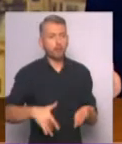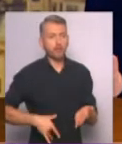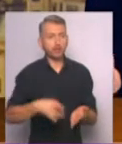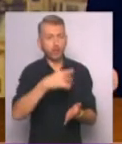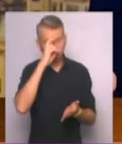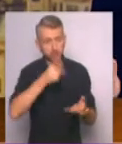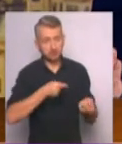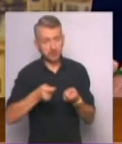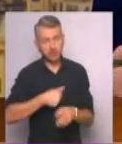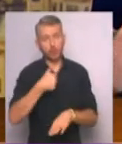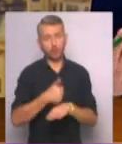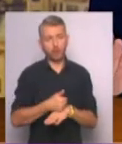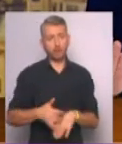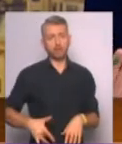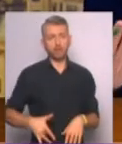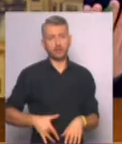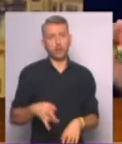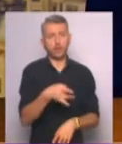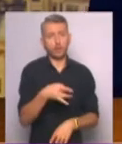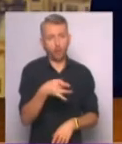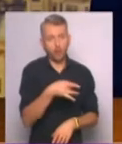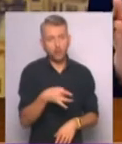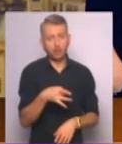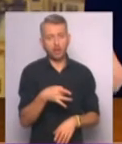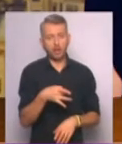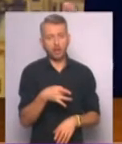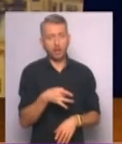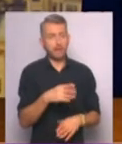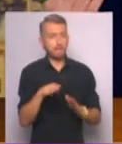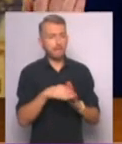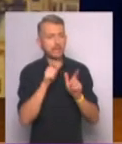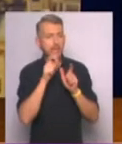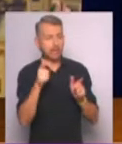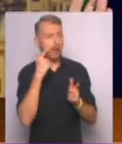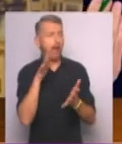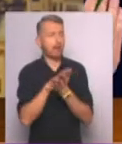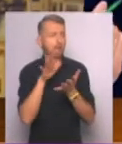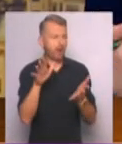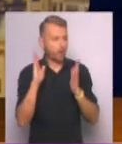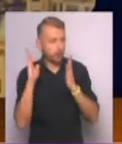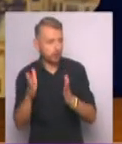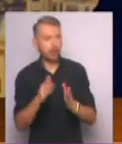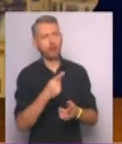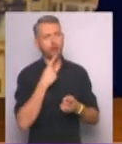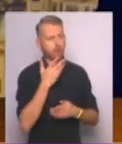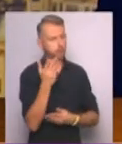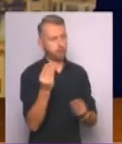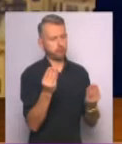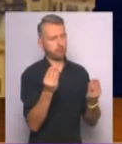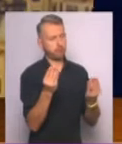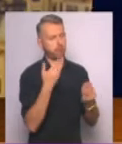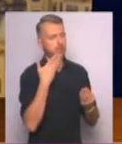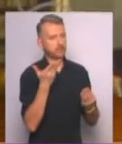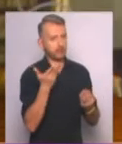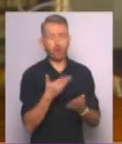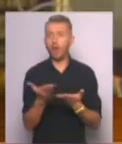райдержадміністрації, а голова Печерської райдержадміністрації під крики «Ганьба в коридорі» зачитує звіт. От таким чином це відбувалося. А які були